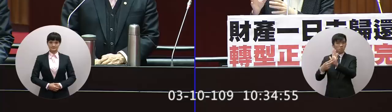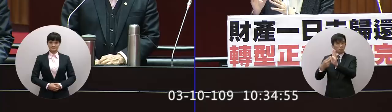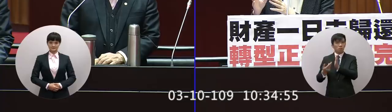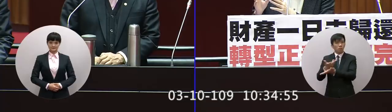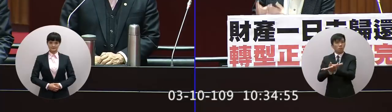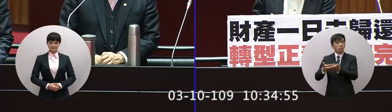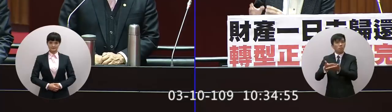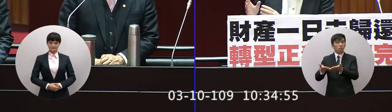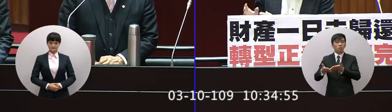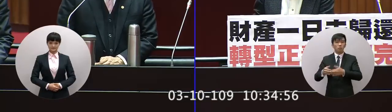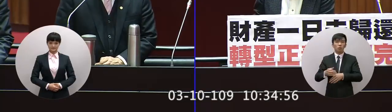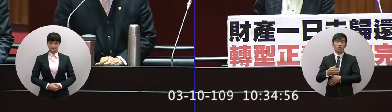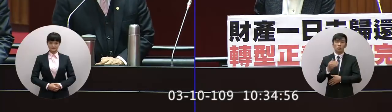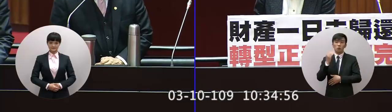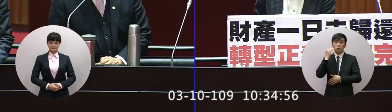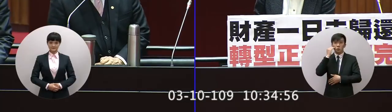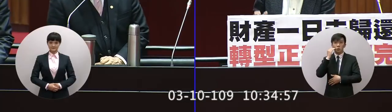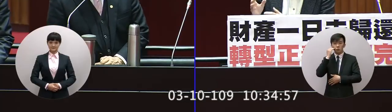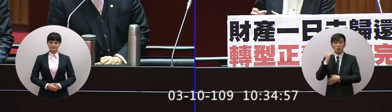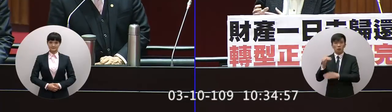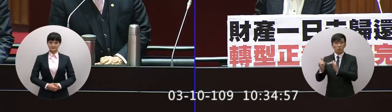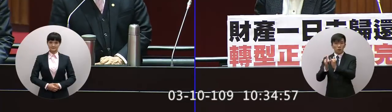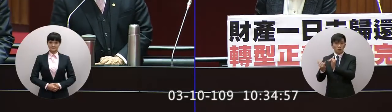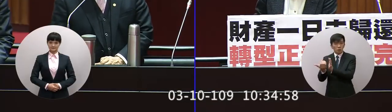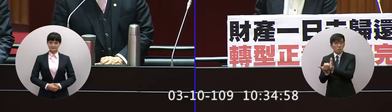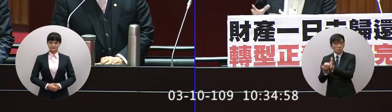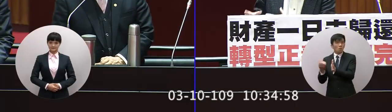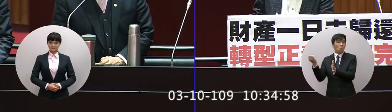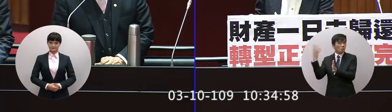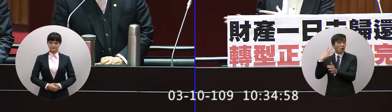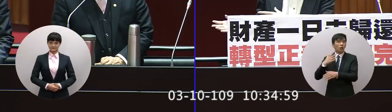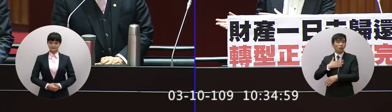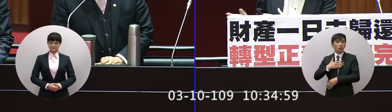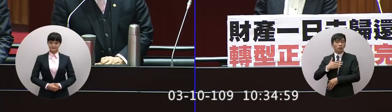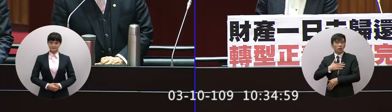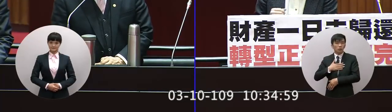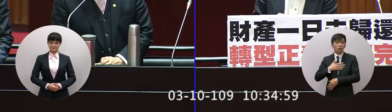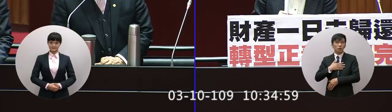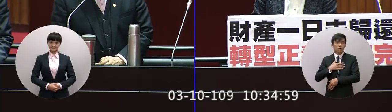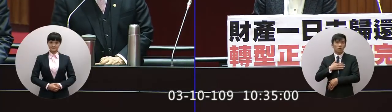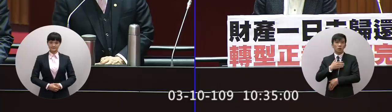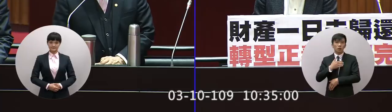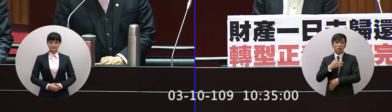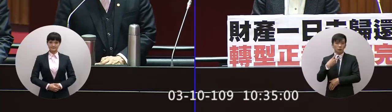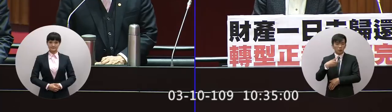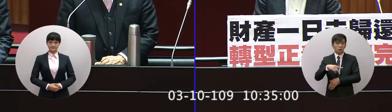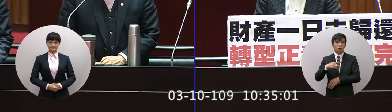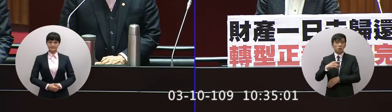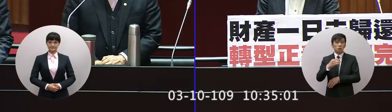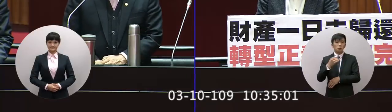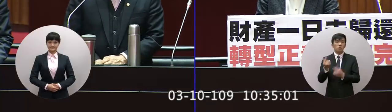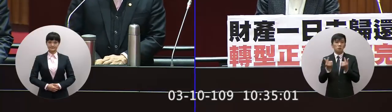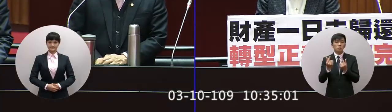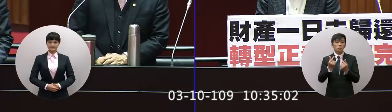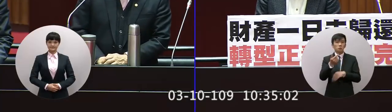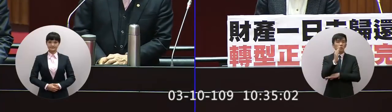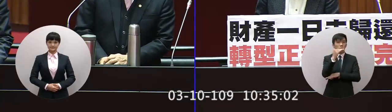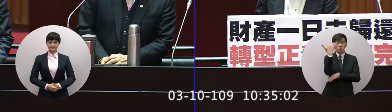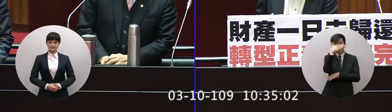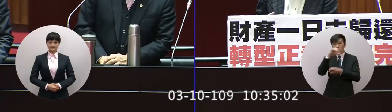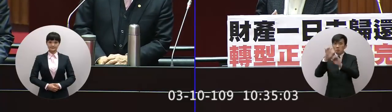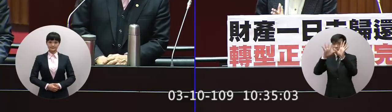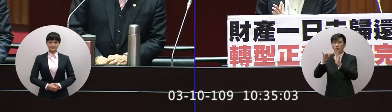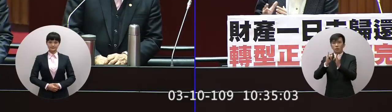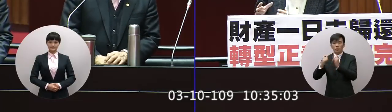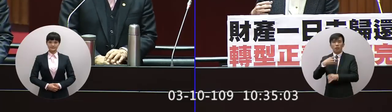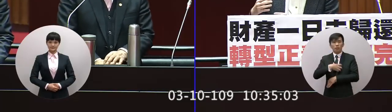通，因为民众越早了解的话比较不会让政策临时发布引起民怨。我觉得像韩国跟意大利其